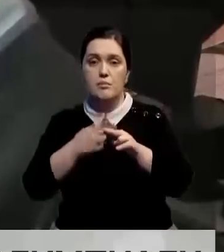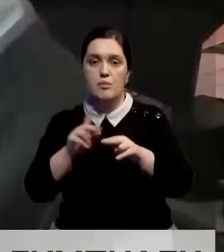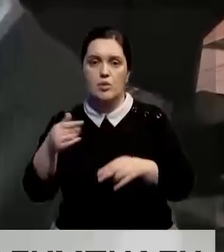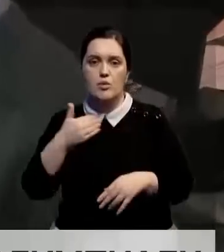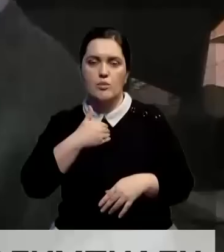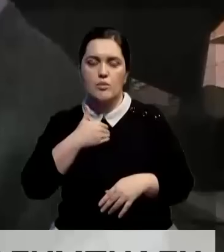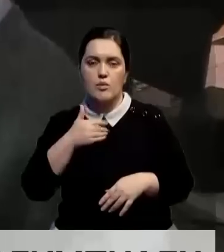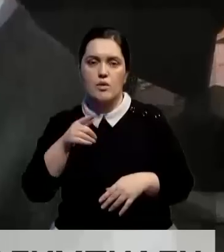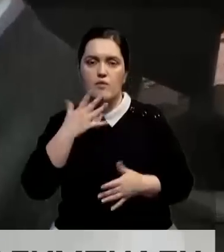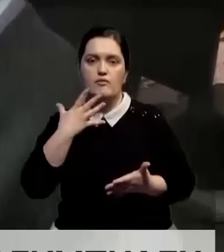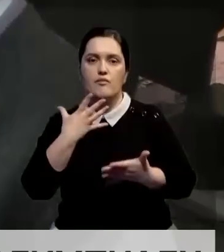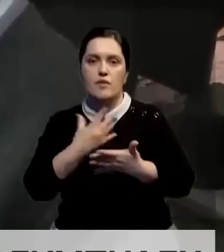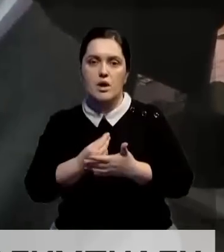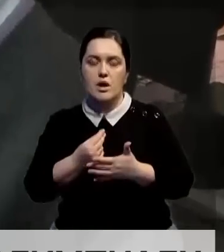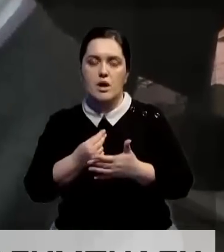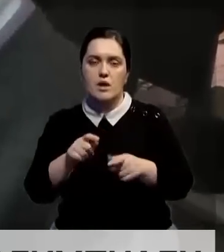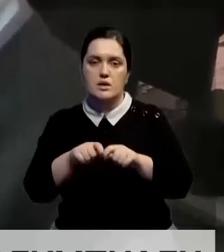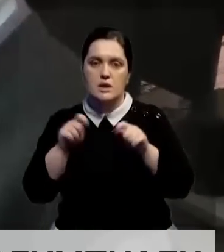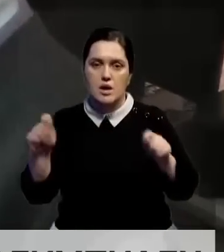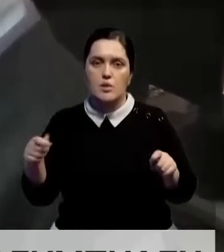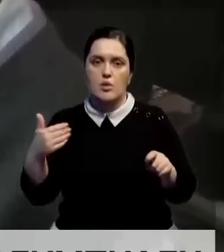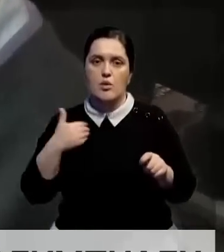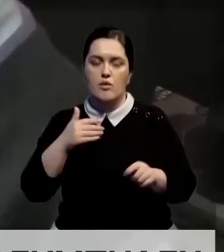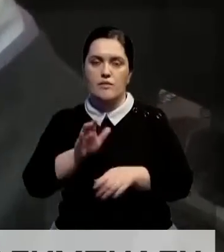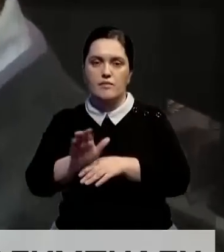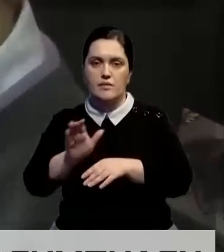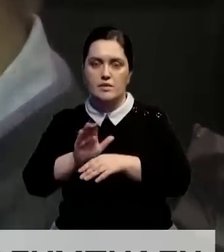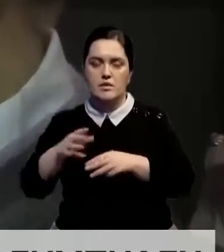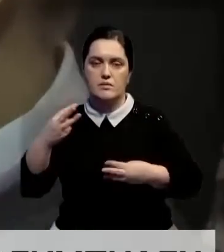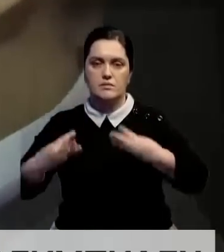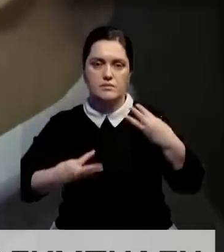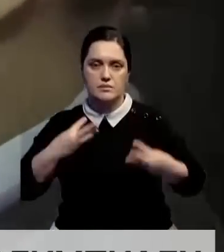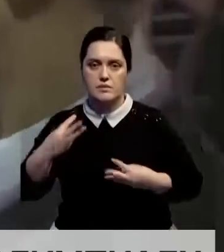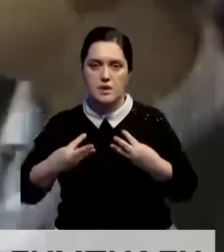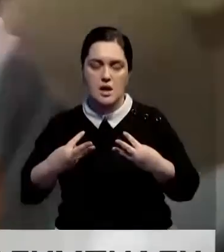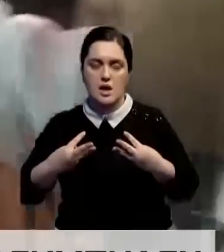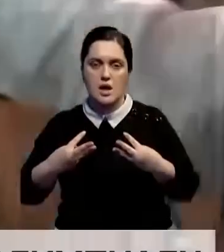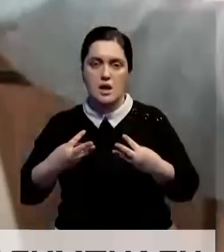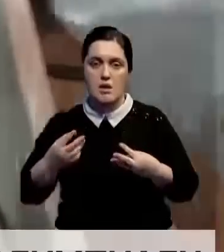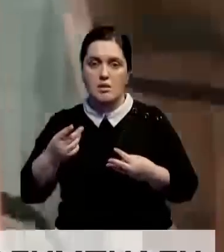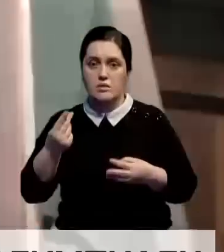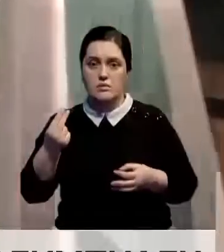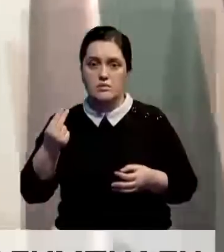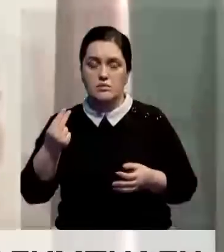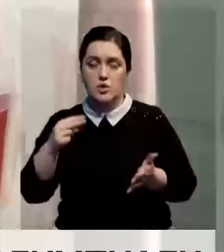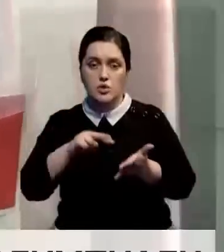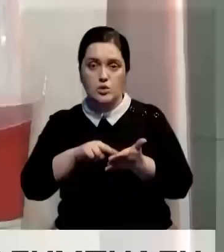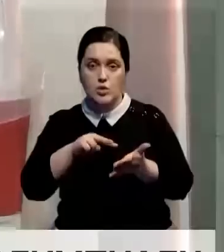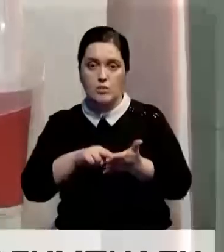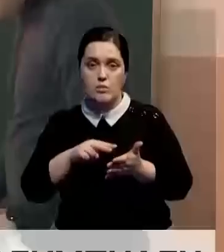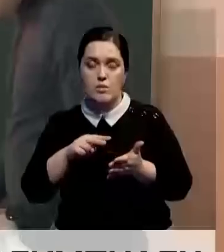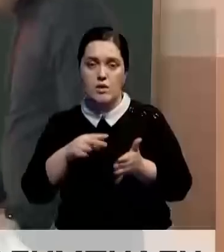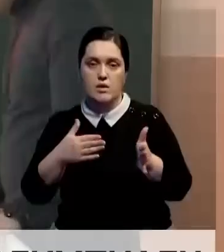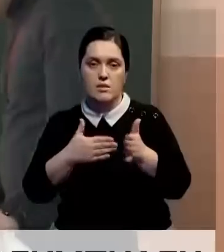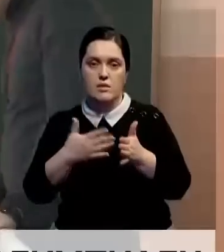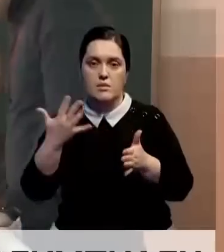рассчитывает запустить свой стартап, наладить массовый выпуск дезинфекторов. Тем более себестоимость одной такой установки не